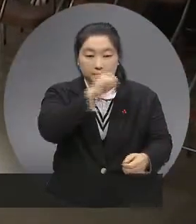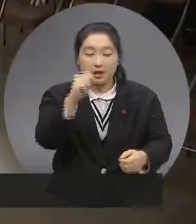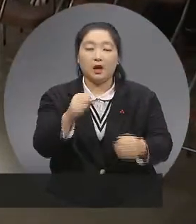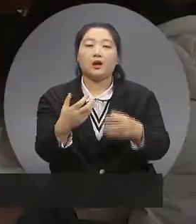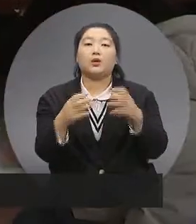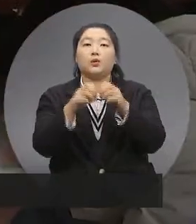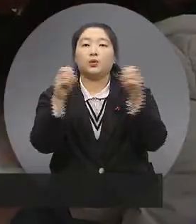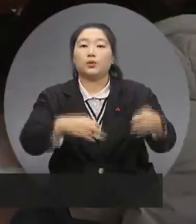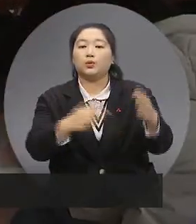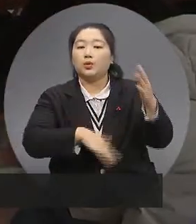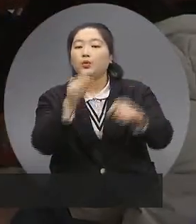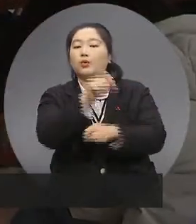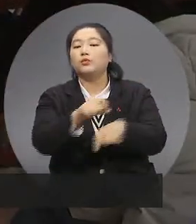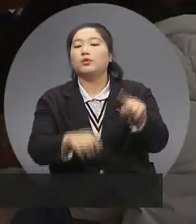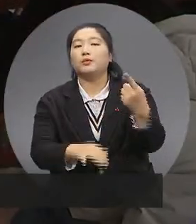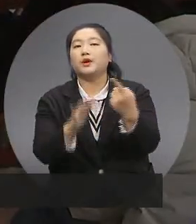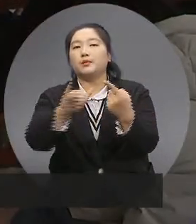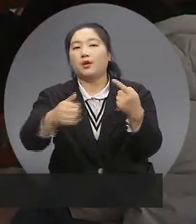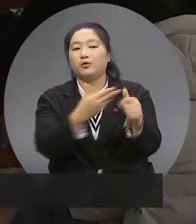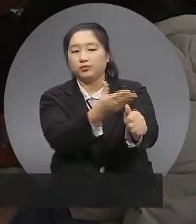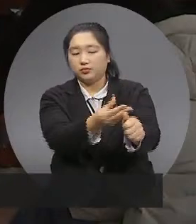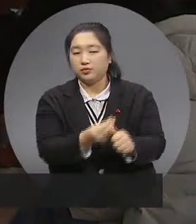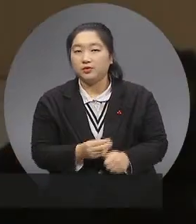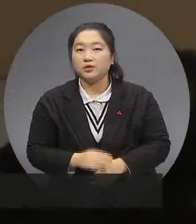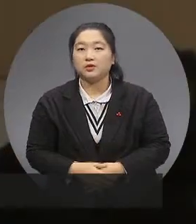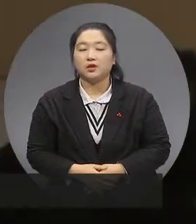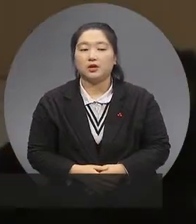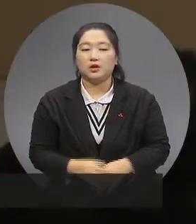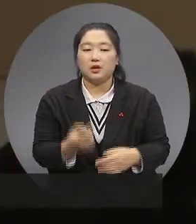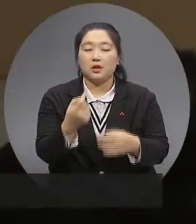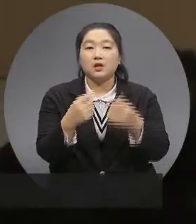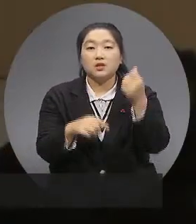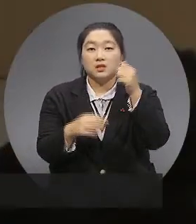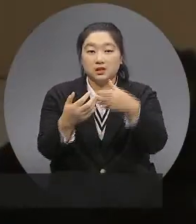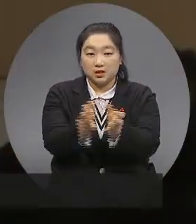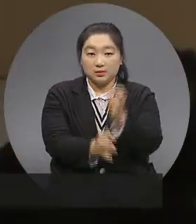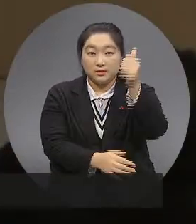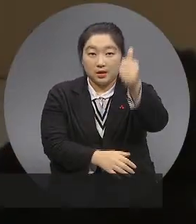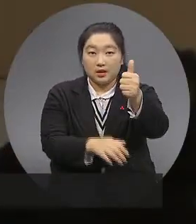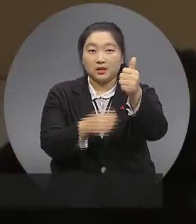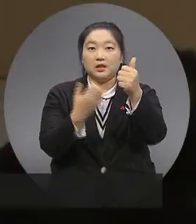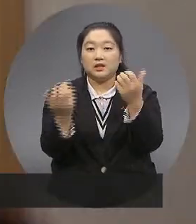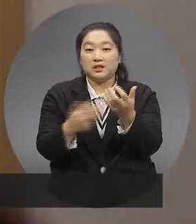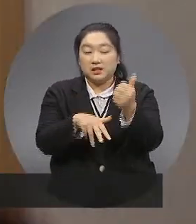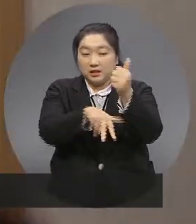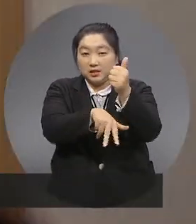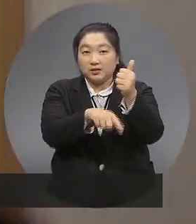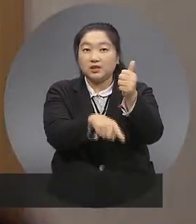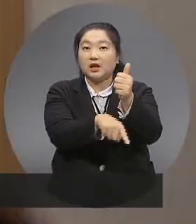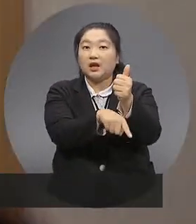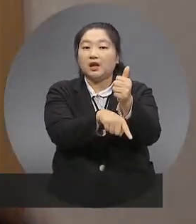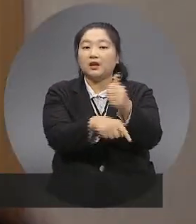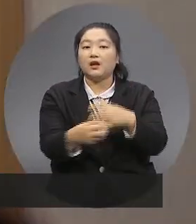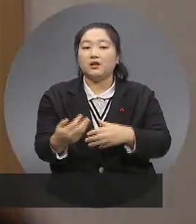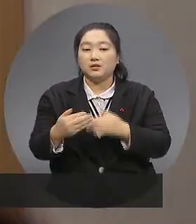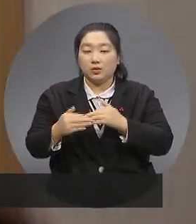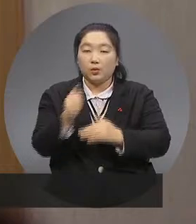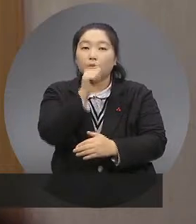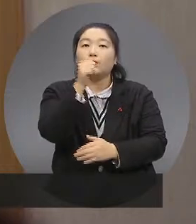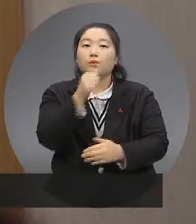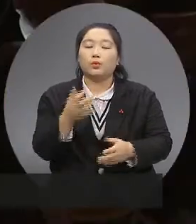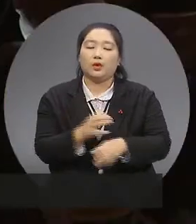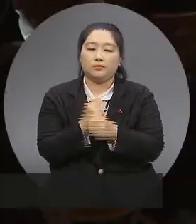모셨습니다. 팀장과 팀원 한 명뿐인 초미니 부서는 국가산업단지 선정을 위해 걸어온 길을